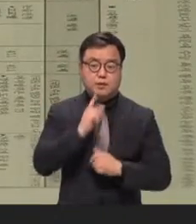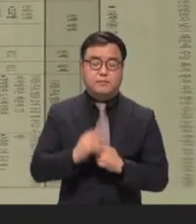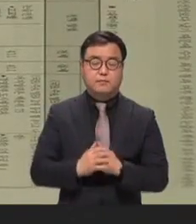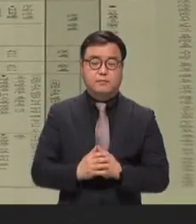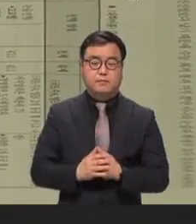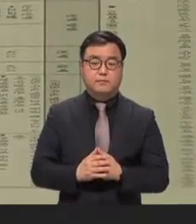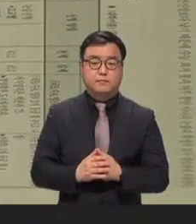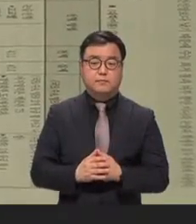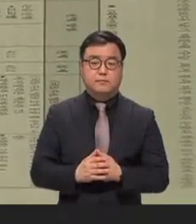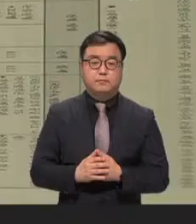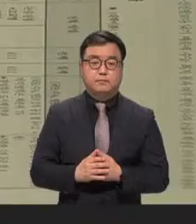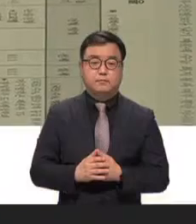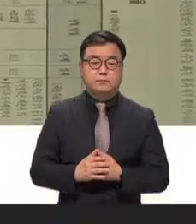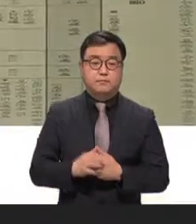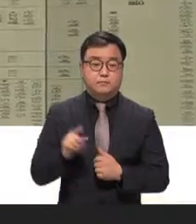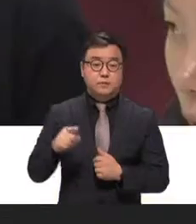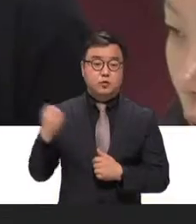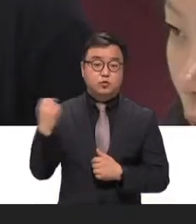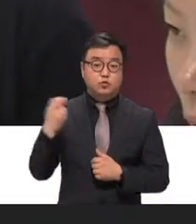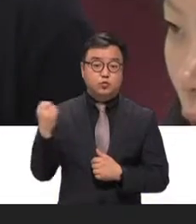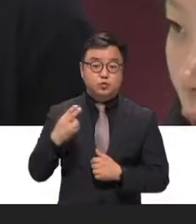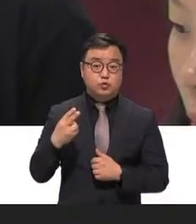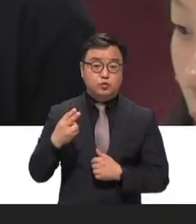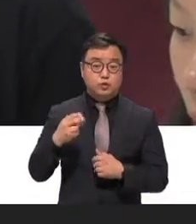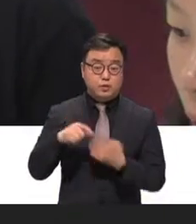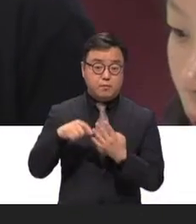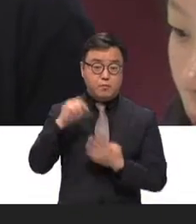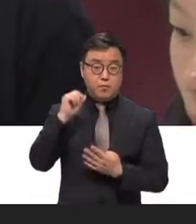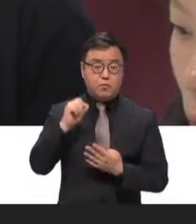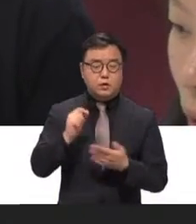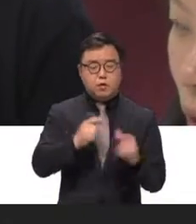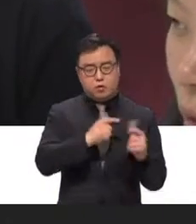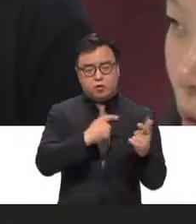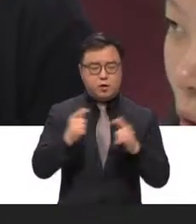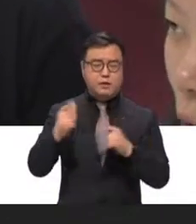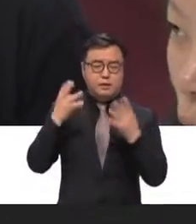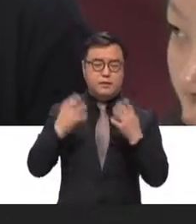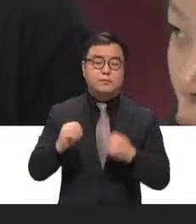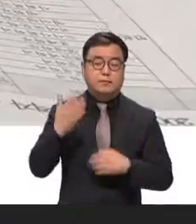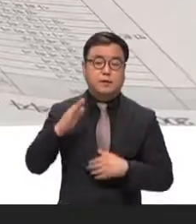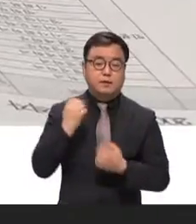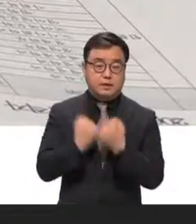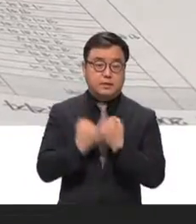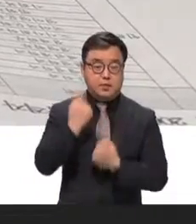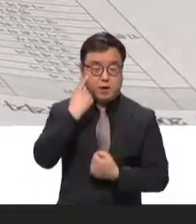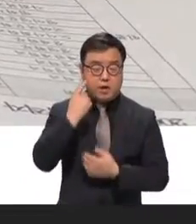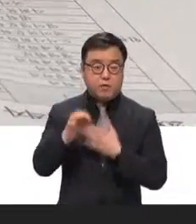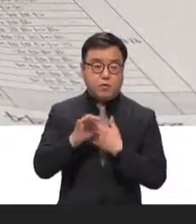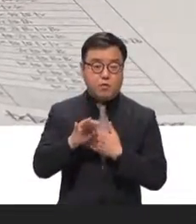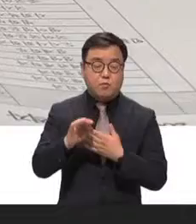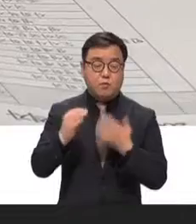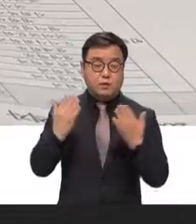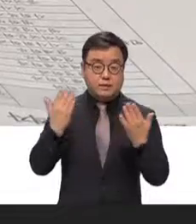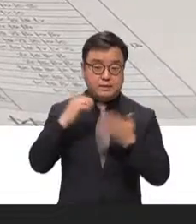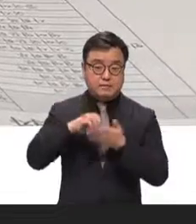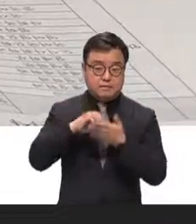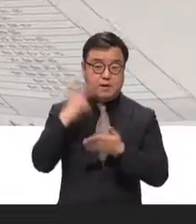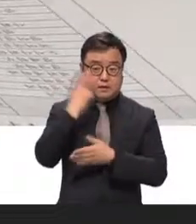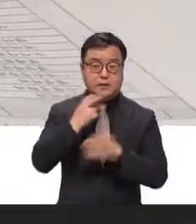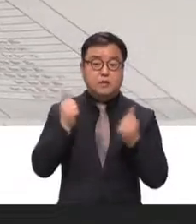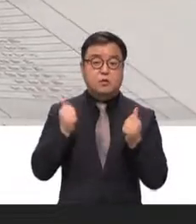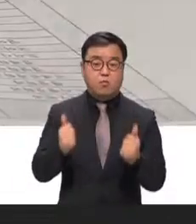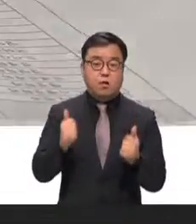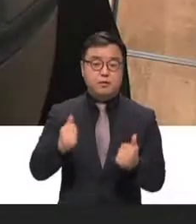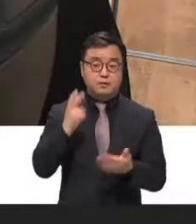얘기를 했습니다. 이제 수시 전형은 여러 가지 전형이 있는데요. 그 설명해 보면은 입학사정관제 전형을 줄이겠다라는